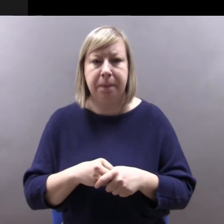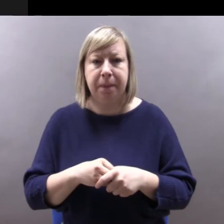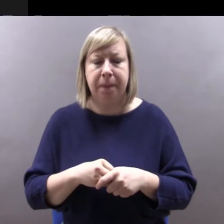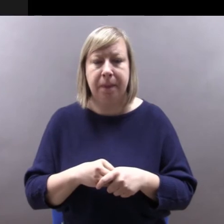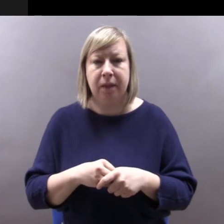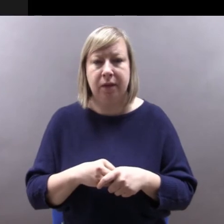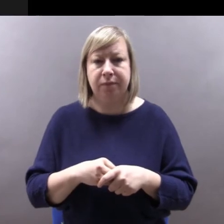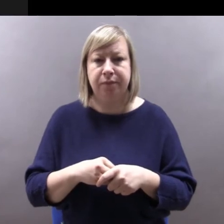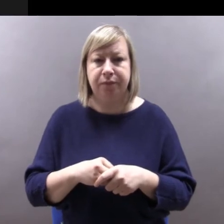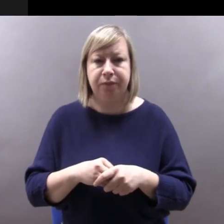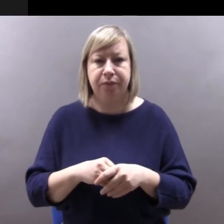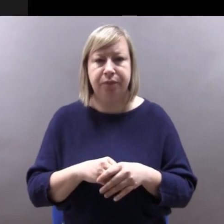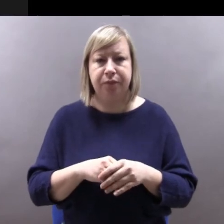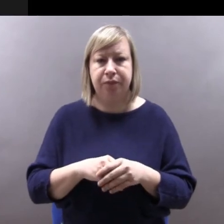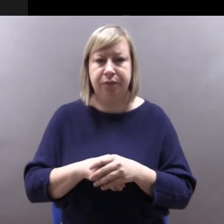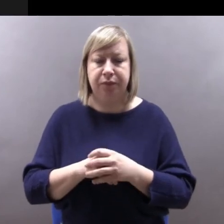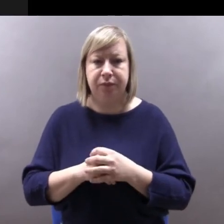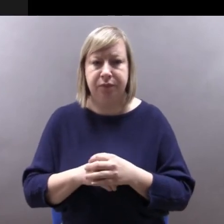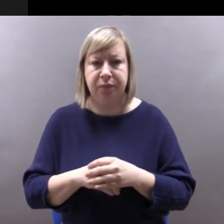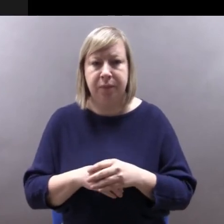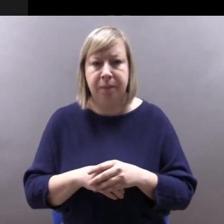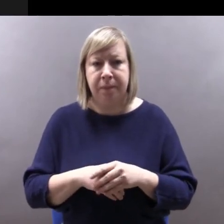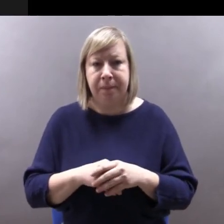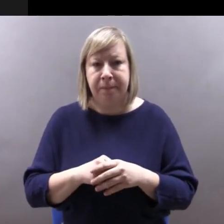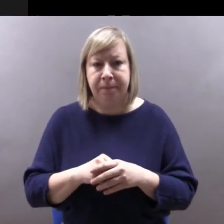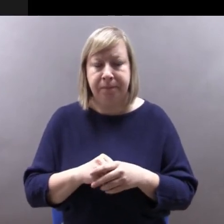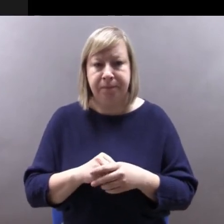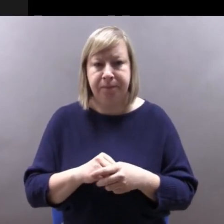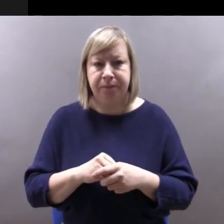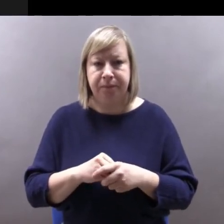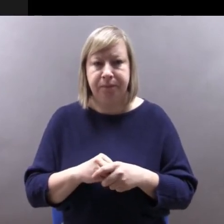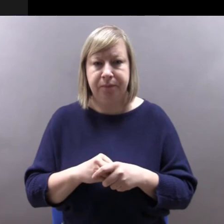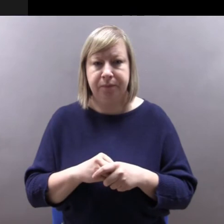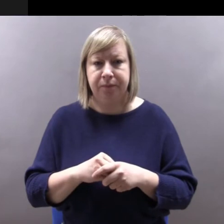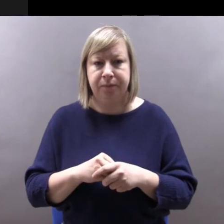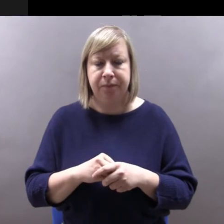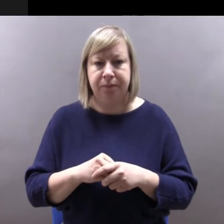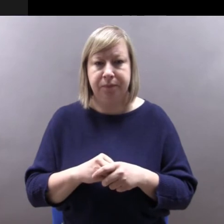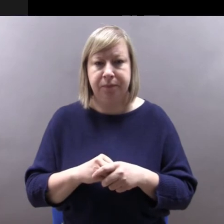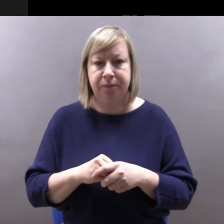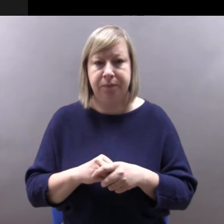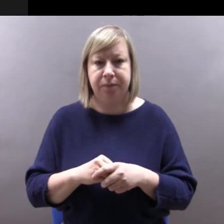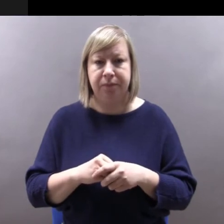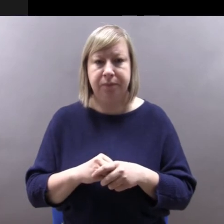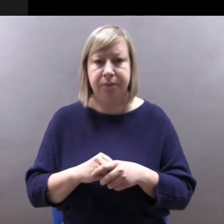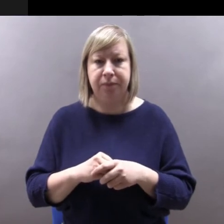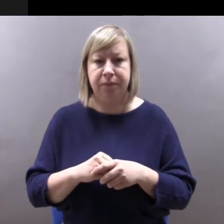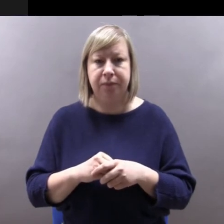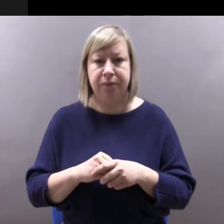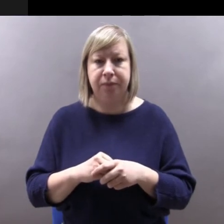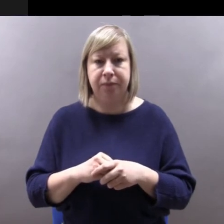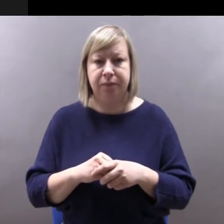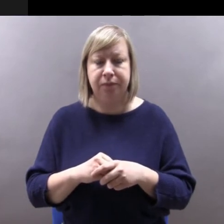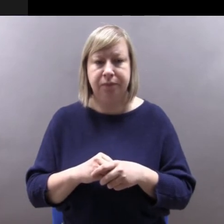ale Adam chyba jest najlepszym tego dowodem. Pewnie jeszcze coś dorzuci, zanim skończymy na dobre.